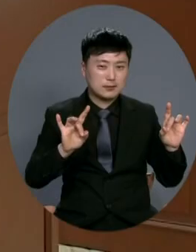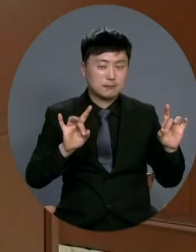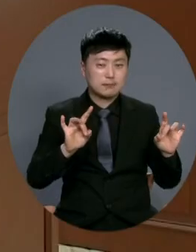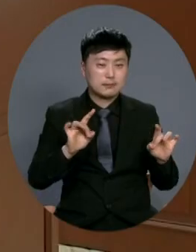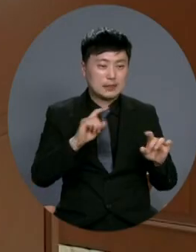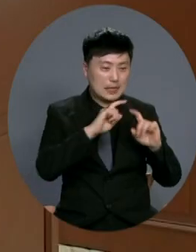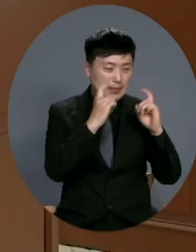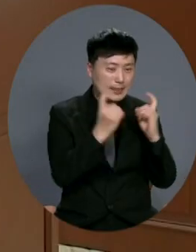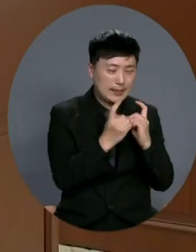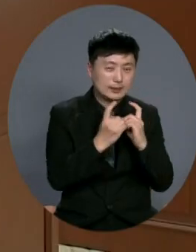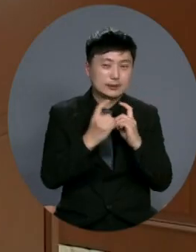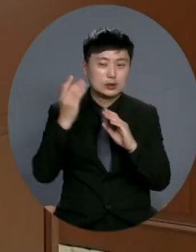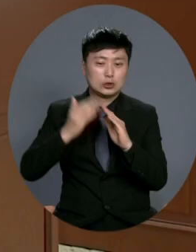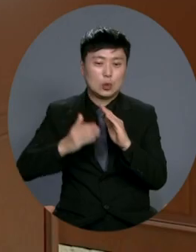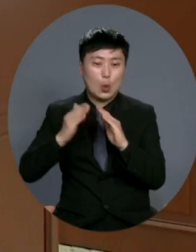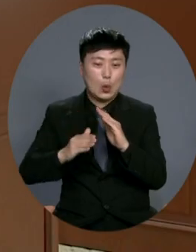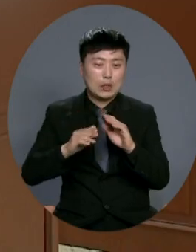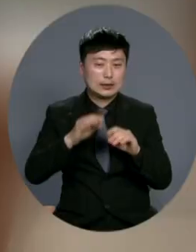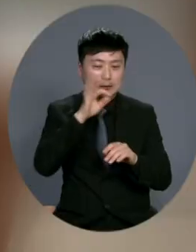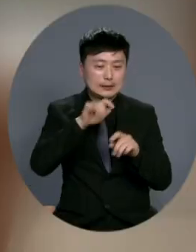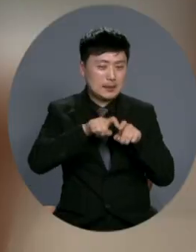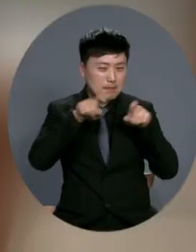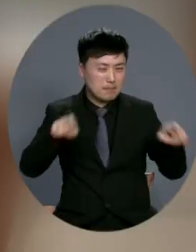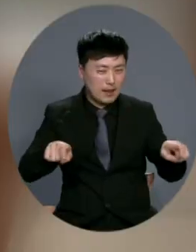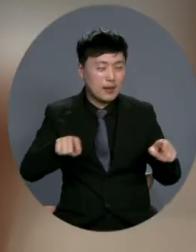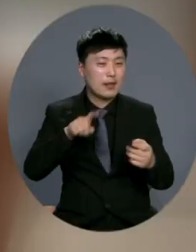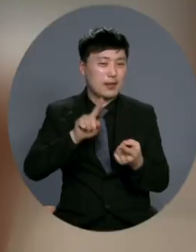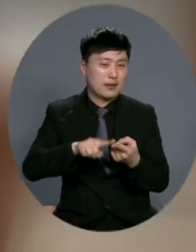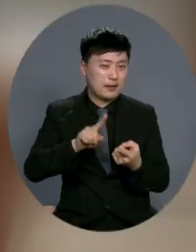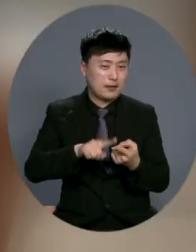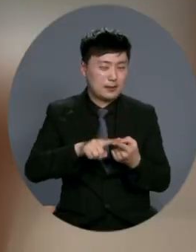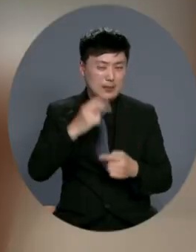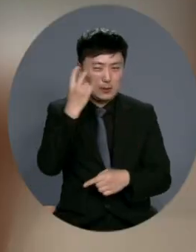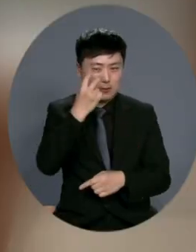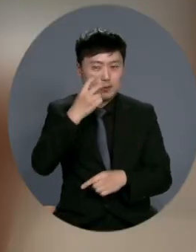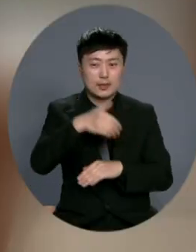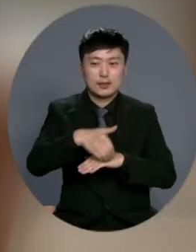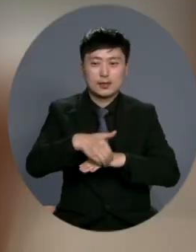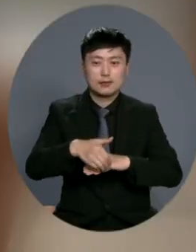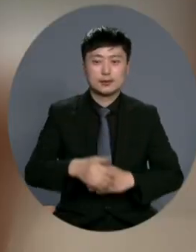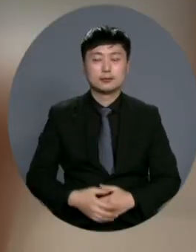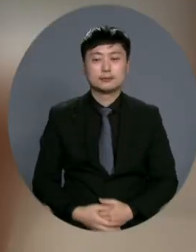이해충돌방지법 위반 여부를 조사하기로 했습니다. MBC 뉴스 장성훈입니다.